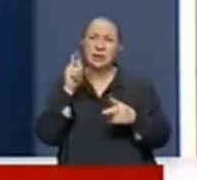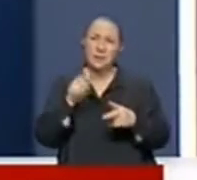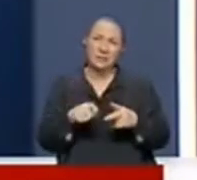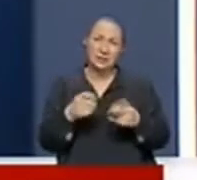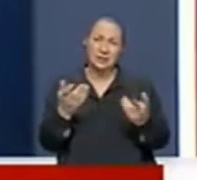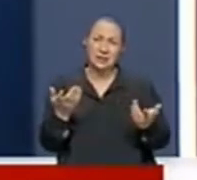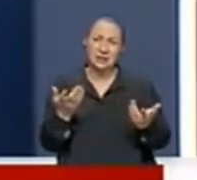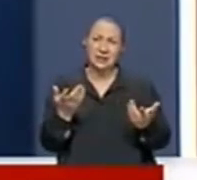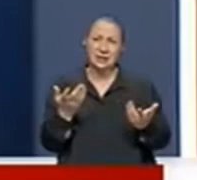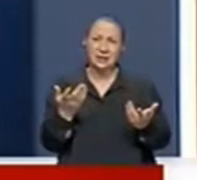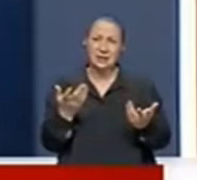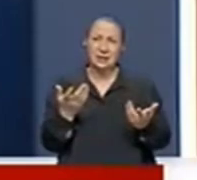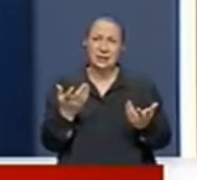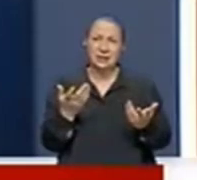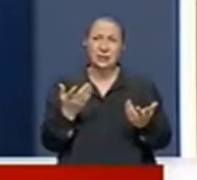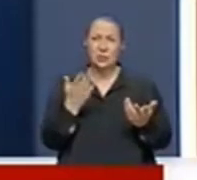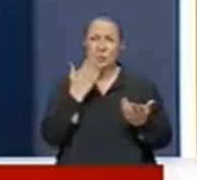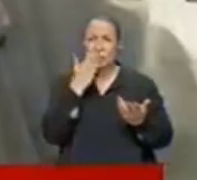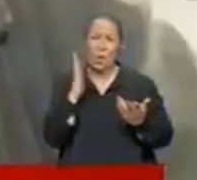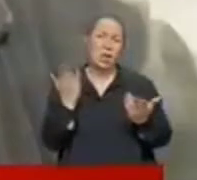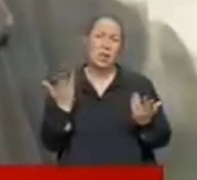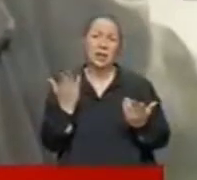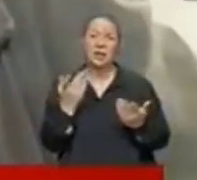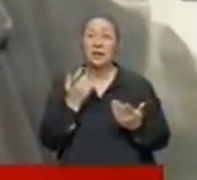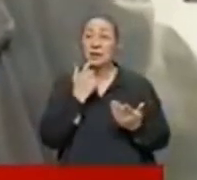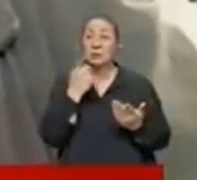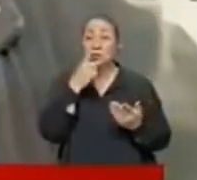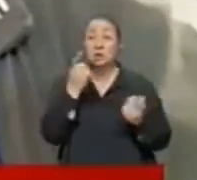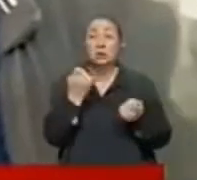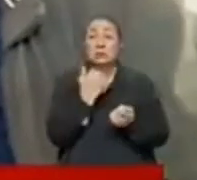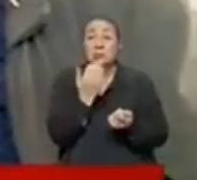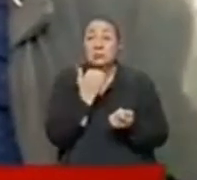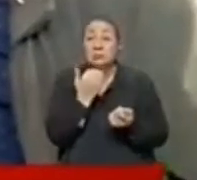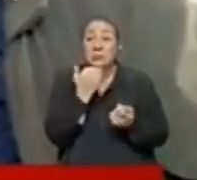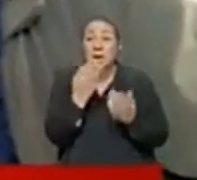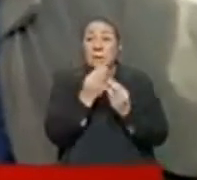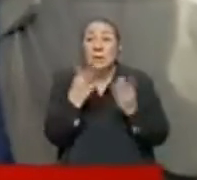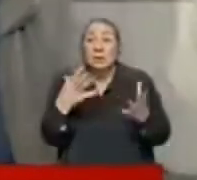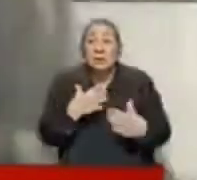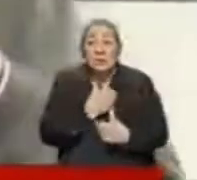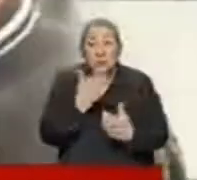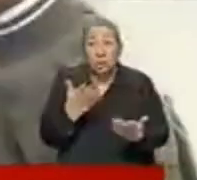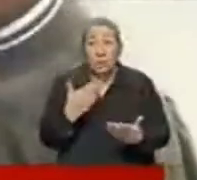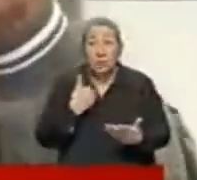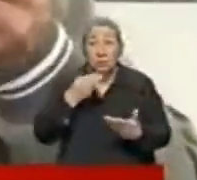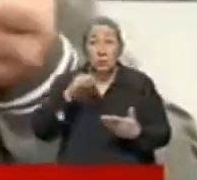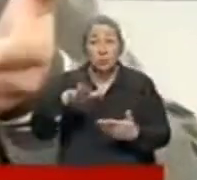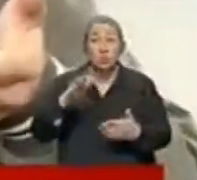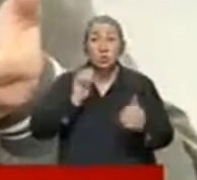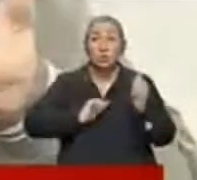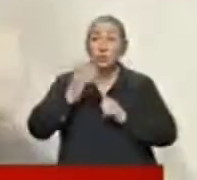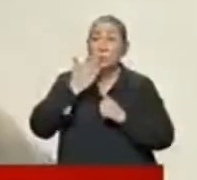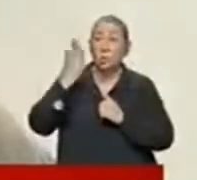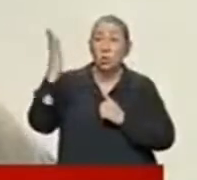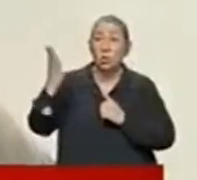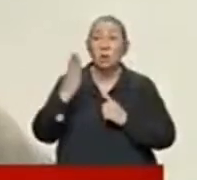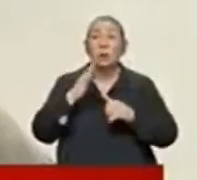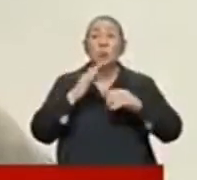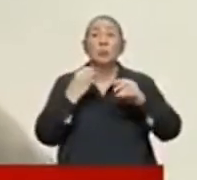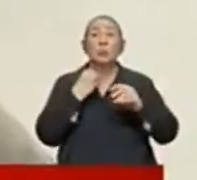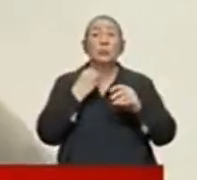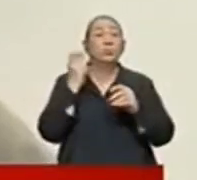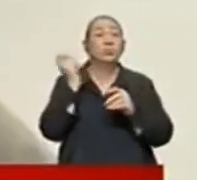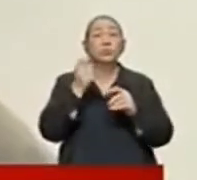yapması doğal bir şey. Yaş dolayısıyla iş bulamıyoruz. En büyük sıkıntımız o. Benim çocuğum şimdi üniversitede okuyor. Sağdan